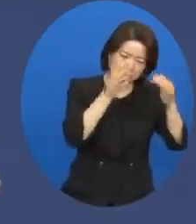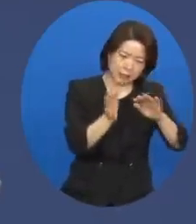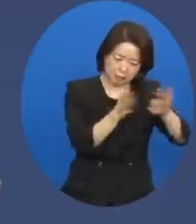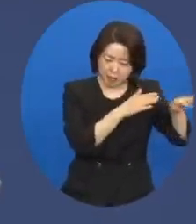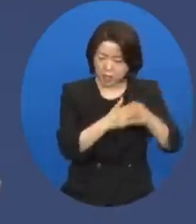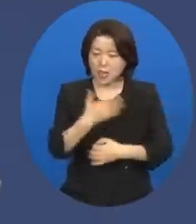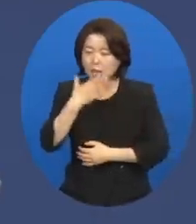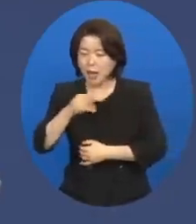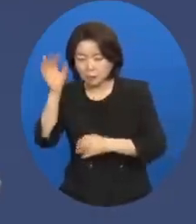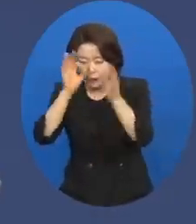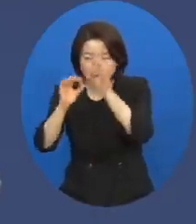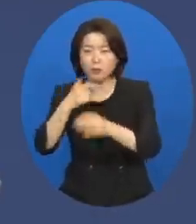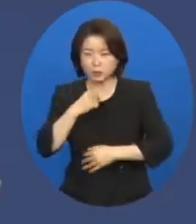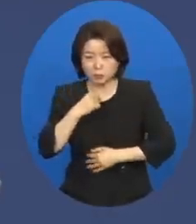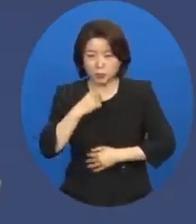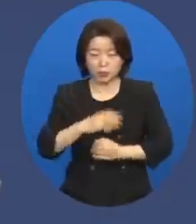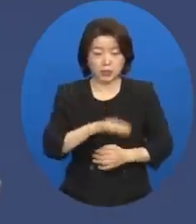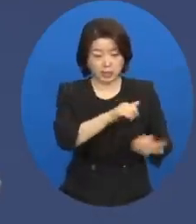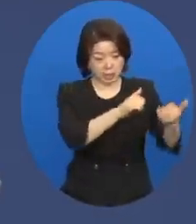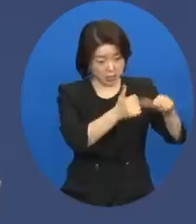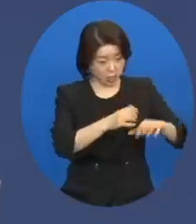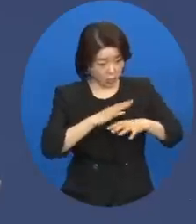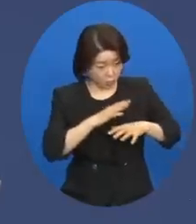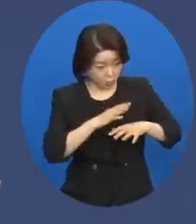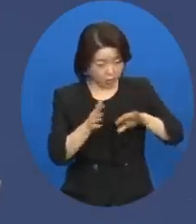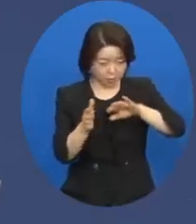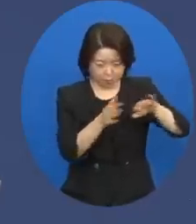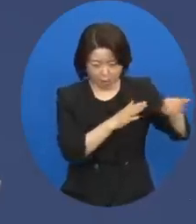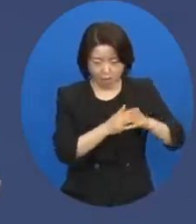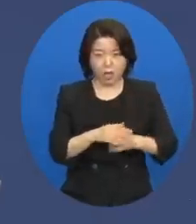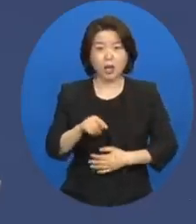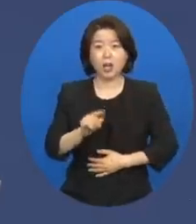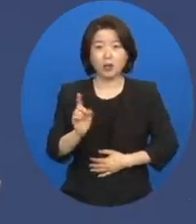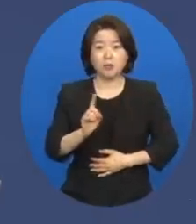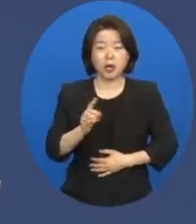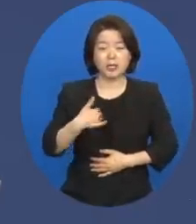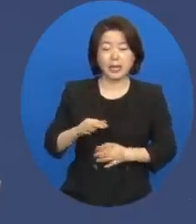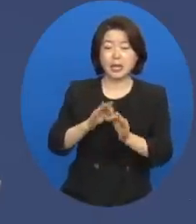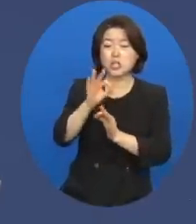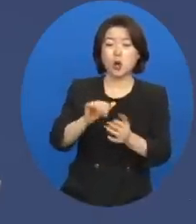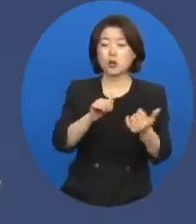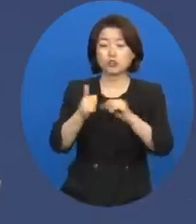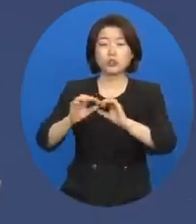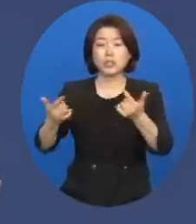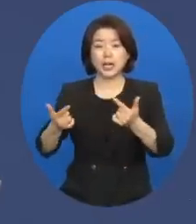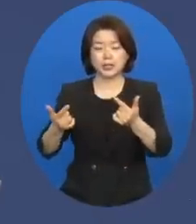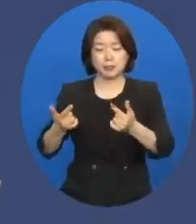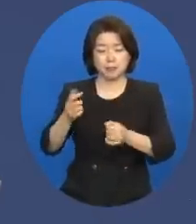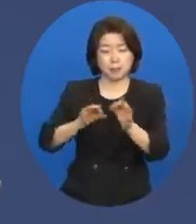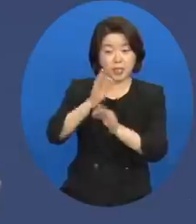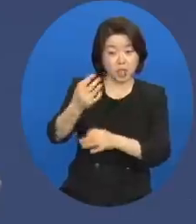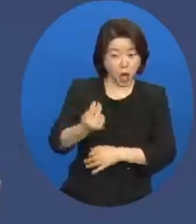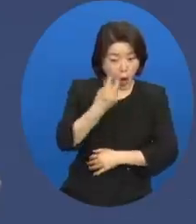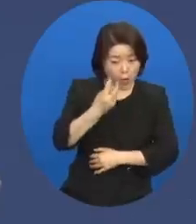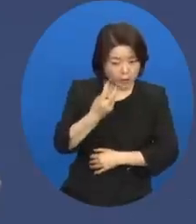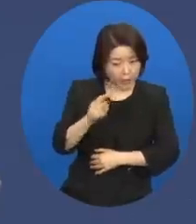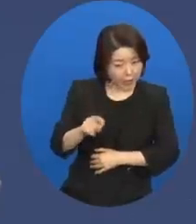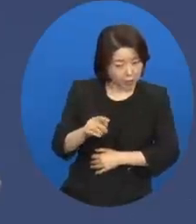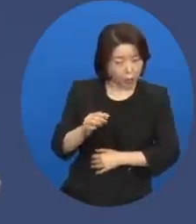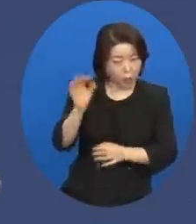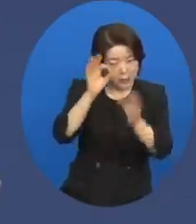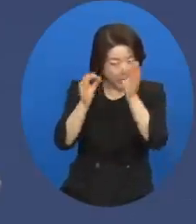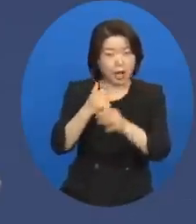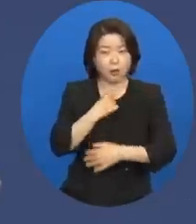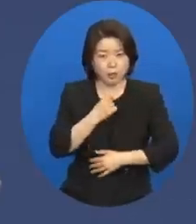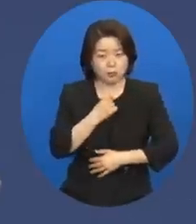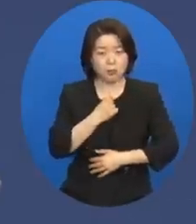행복을 얻어보고 싶고 그리고 이 죽음의 두려움을 좀 박차고 내가 영원히 죽지 않는 영생불사를 한번 해보고 싶은